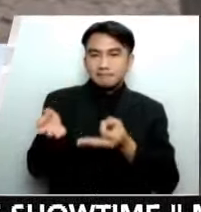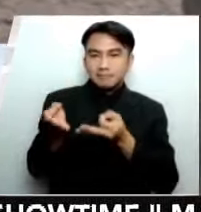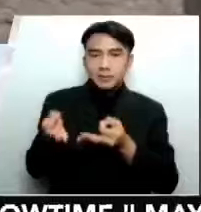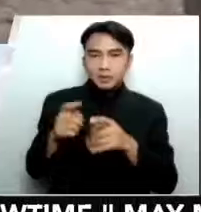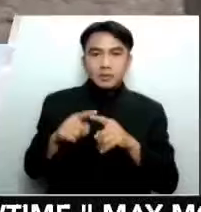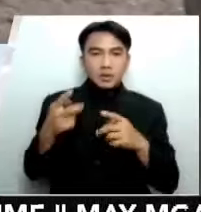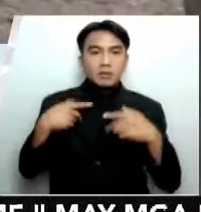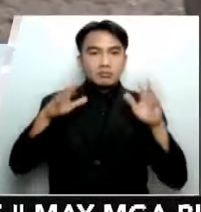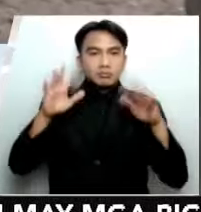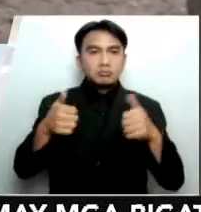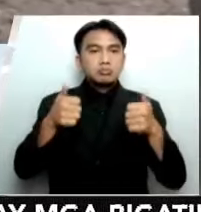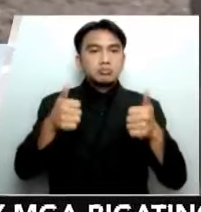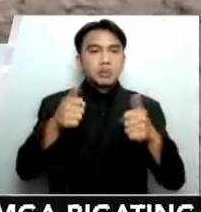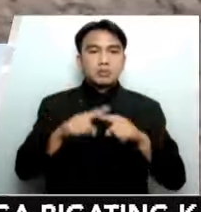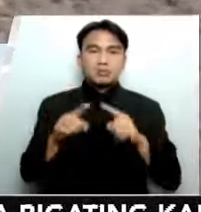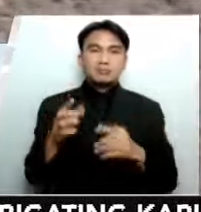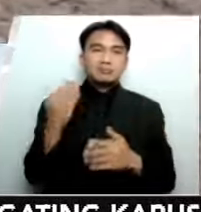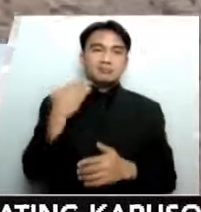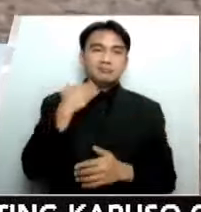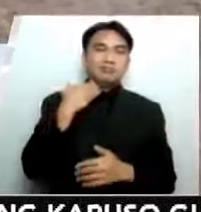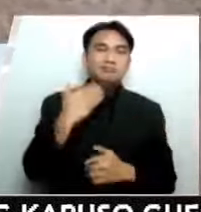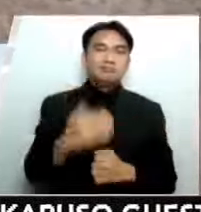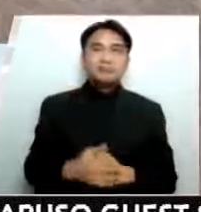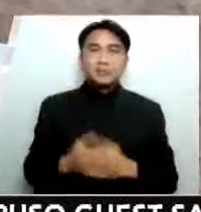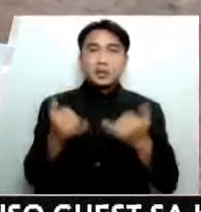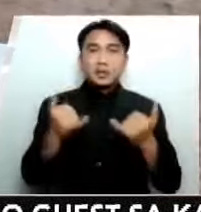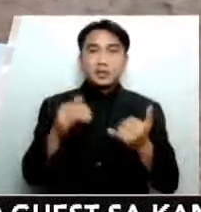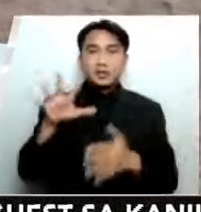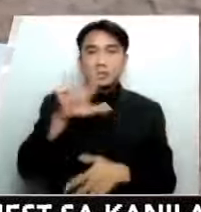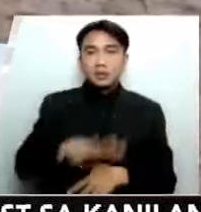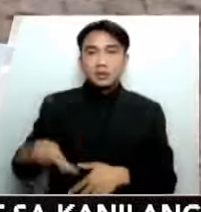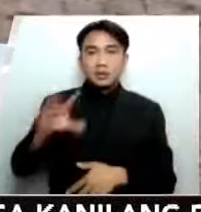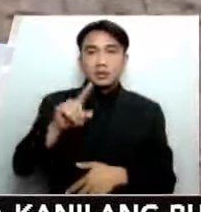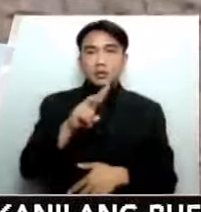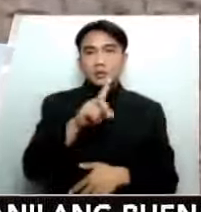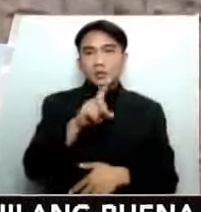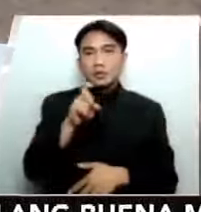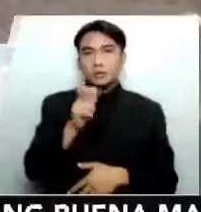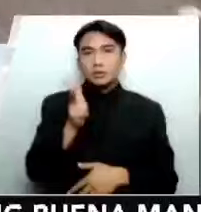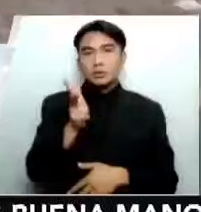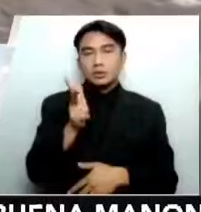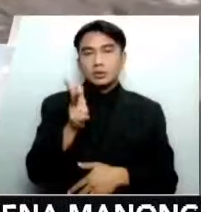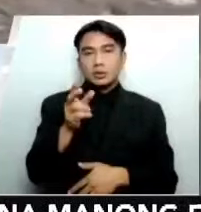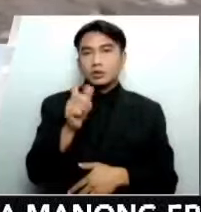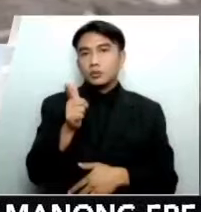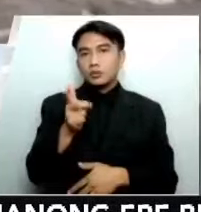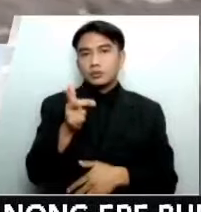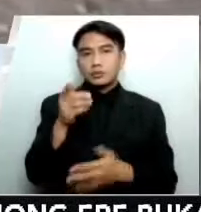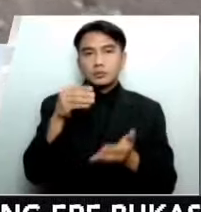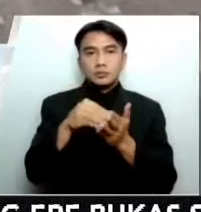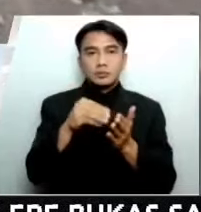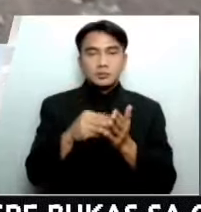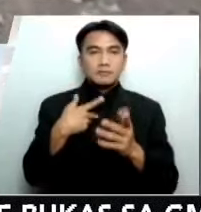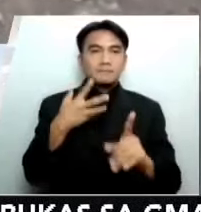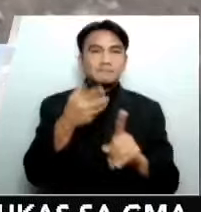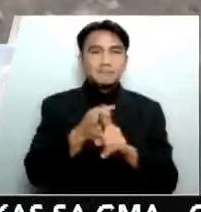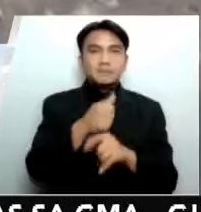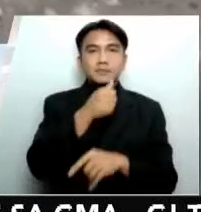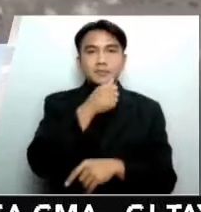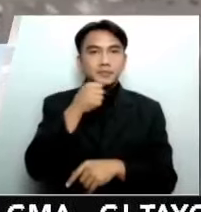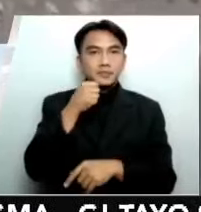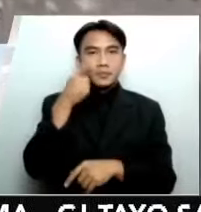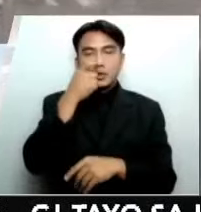Municipal Agricultural Office, umabot na sa 120 million pesos ang halaga ng pinsala sa agrikultura dahil sa